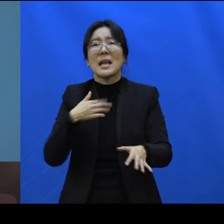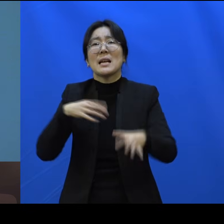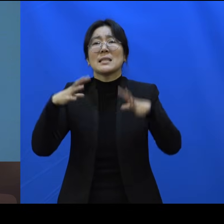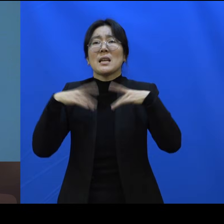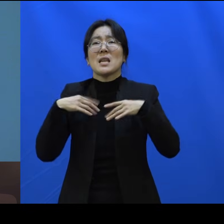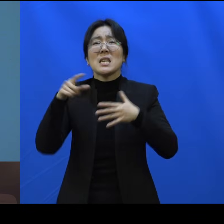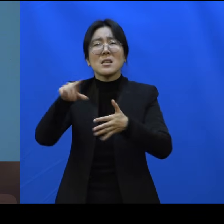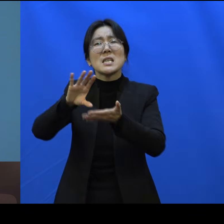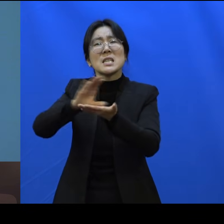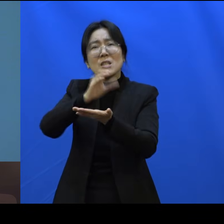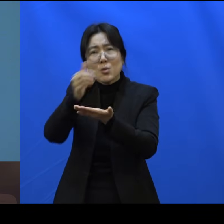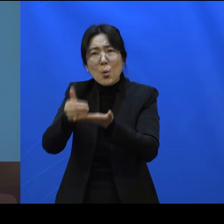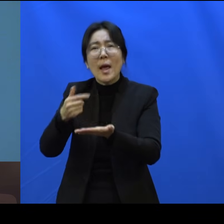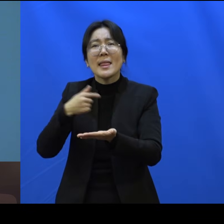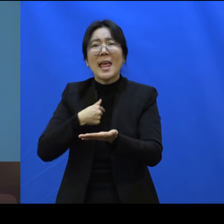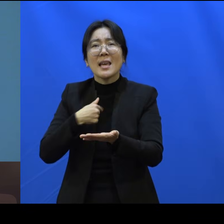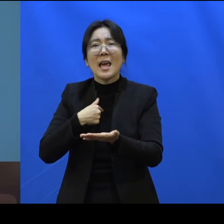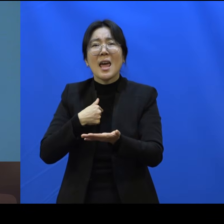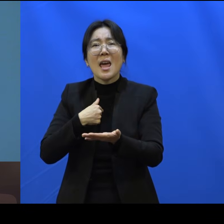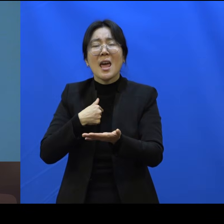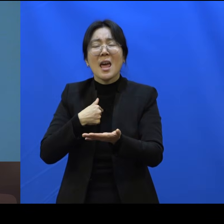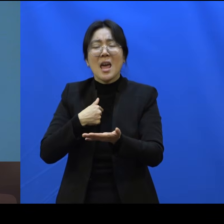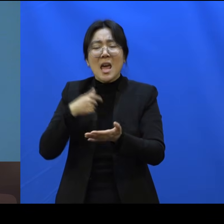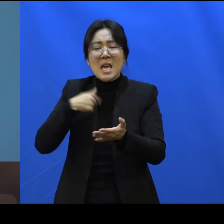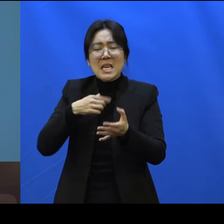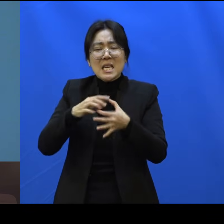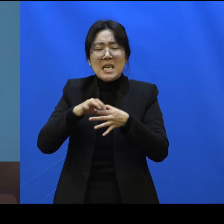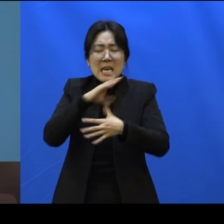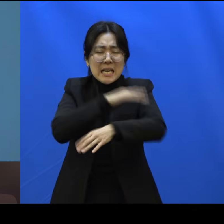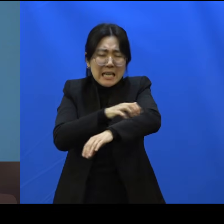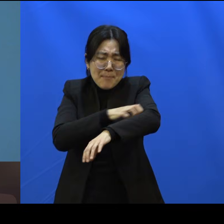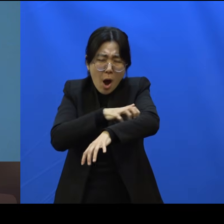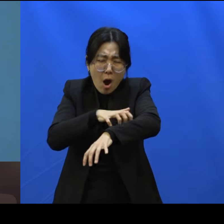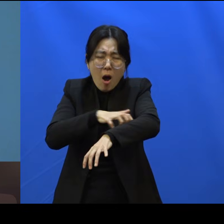그리스도의 능력이 내게 머물게 하려 함이라.